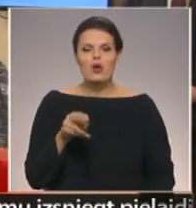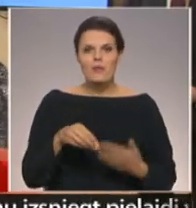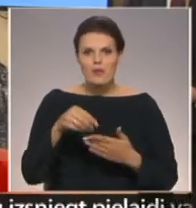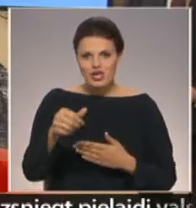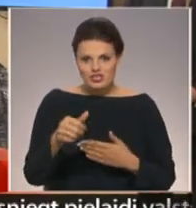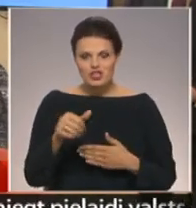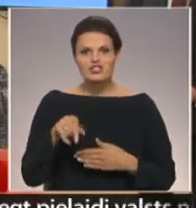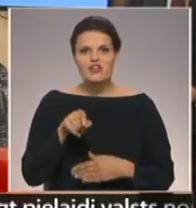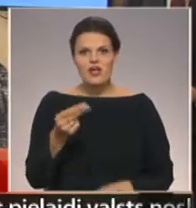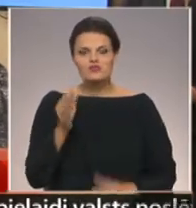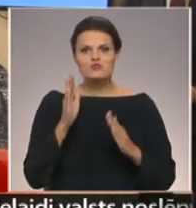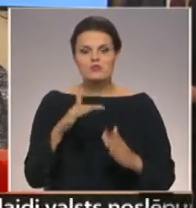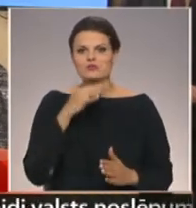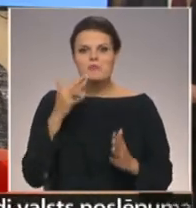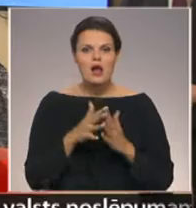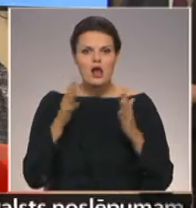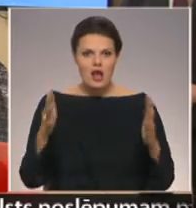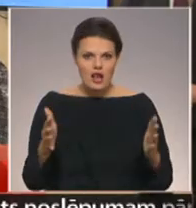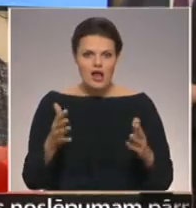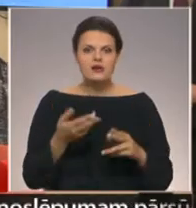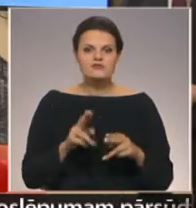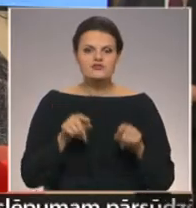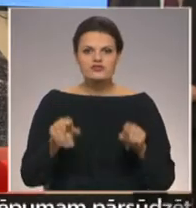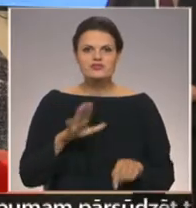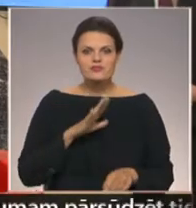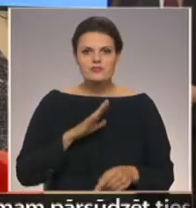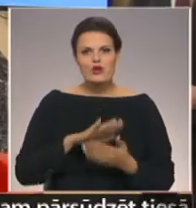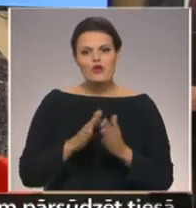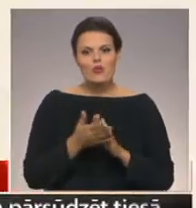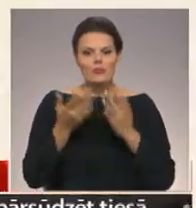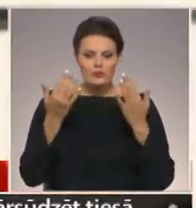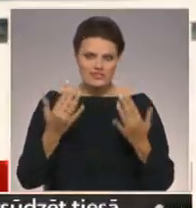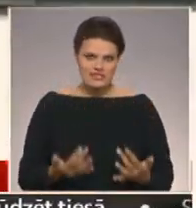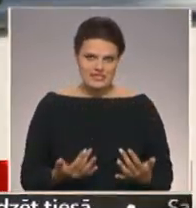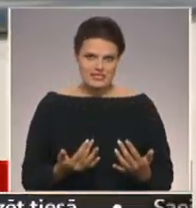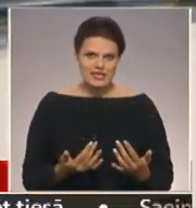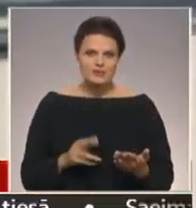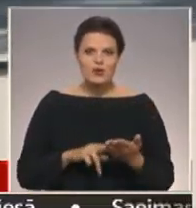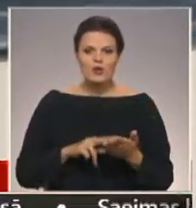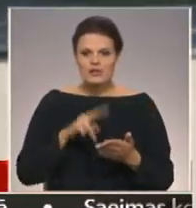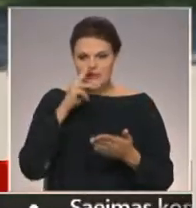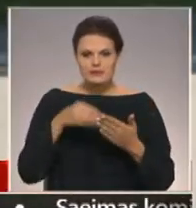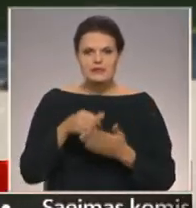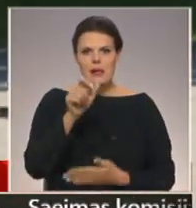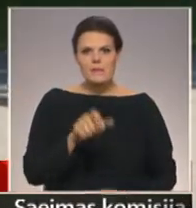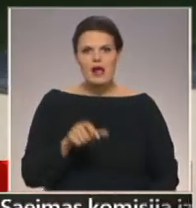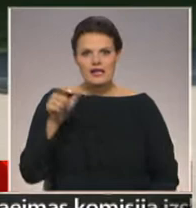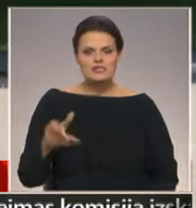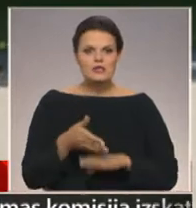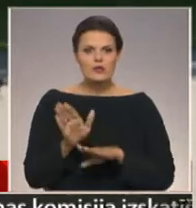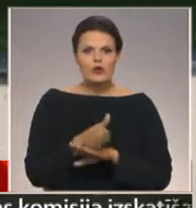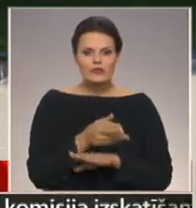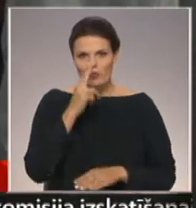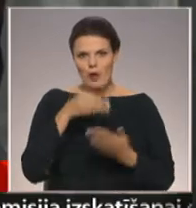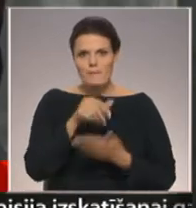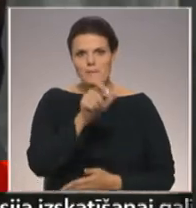izvairīties no maksāšanas, ja tā summa būs pārāk liela, tad šis bija, manuprāt, kā tāds kompromiss risinājums. Nodokļu nemaksātāju